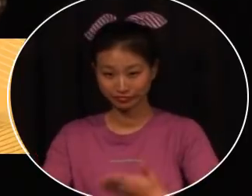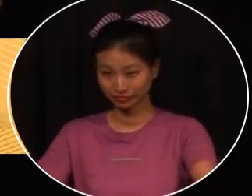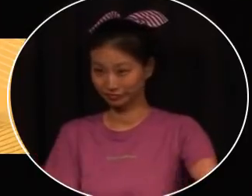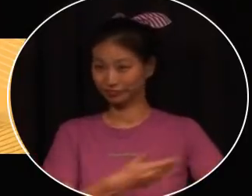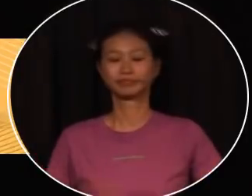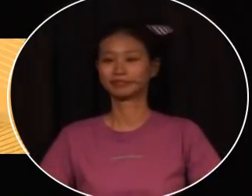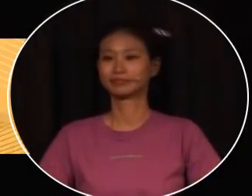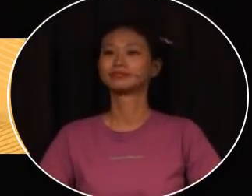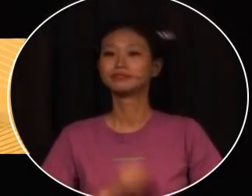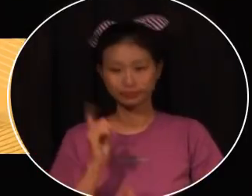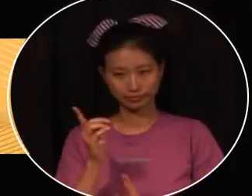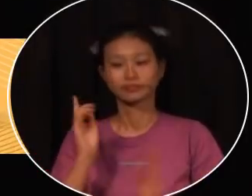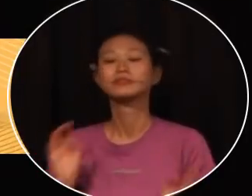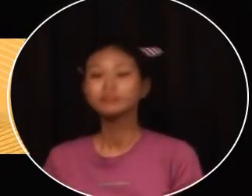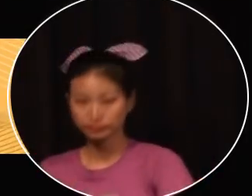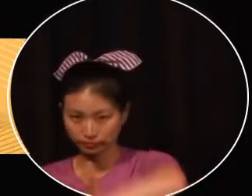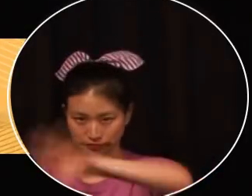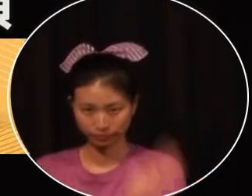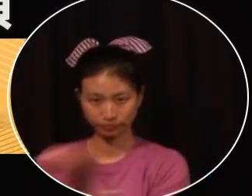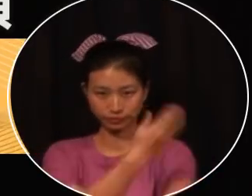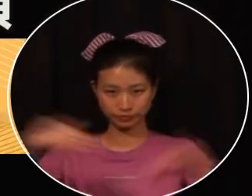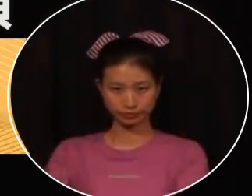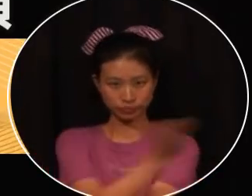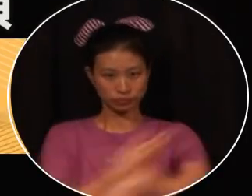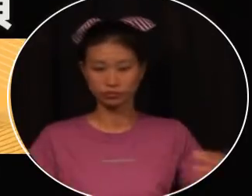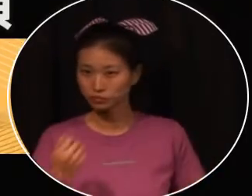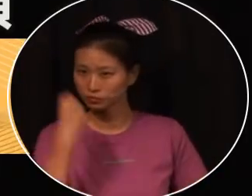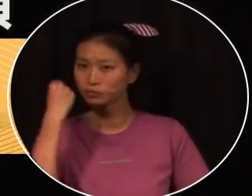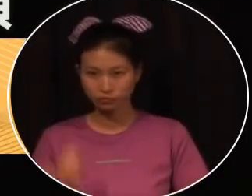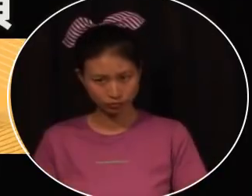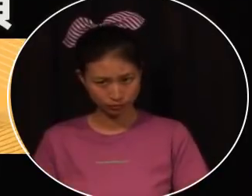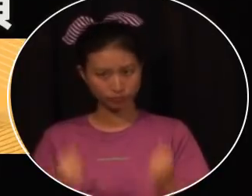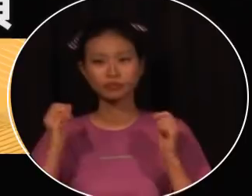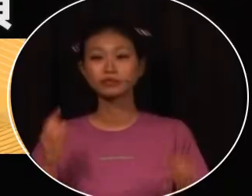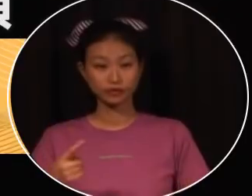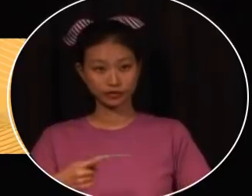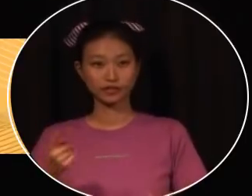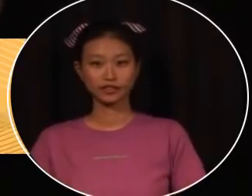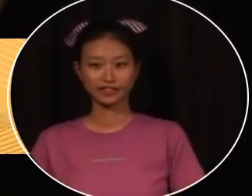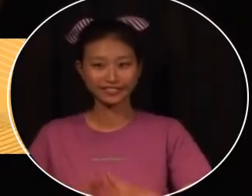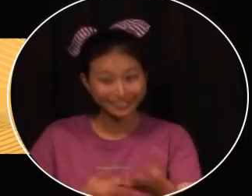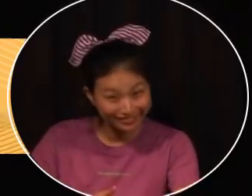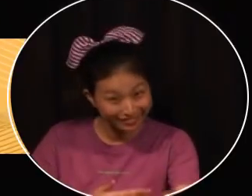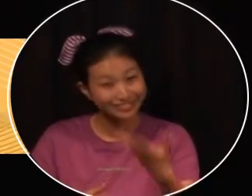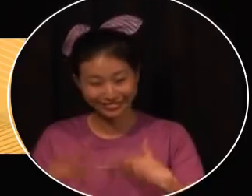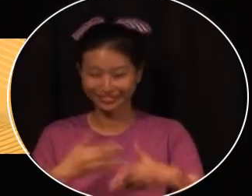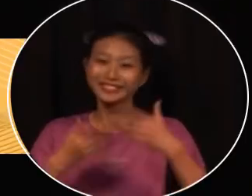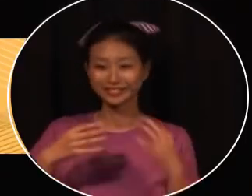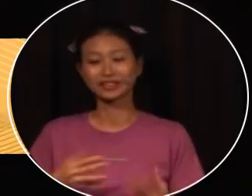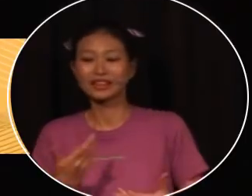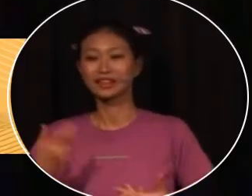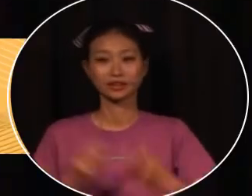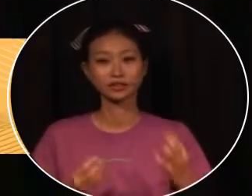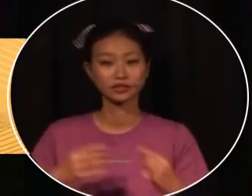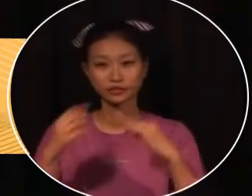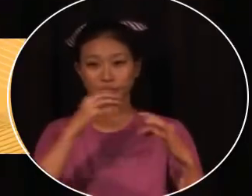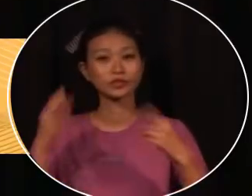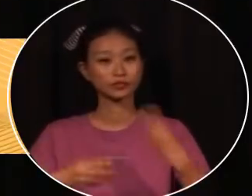我要组成台北华盛顿的一日生活圈，让你今天从台北咚一下到华盛顿，明天从华盛顿咚一下就到台